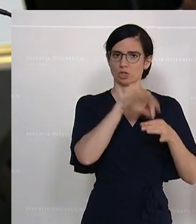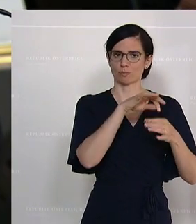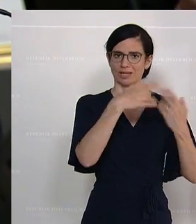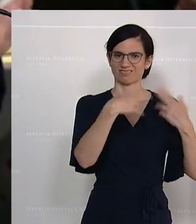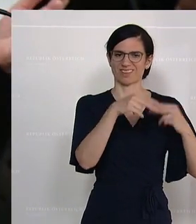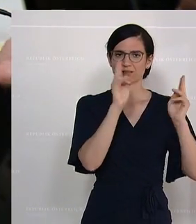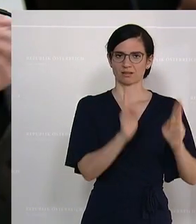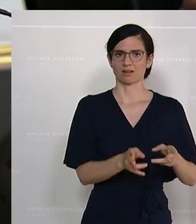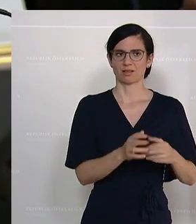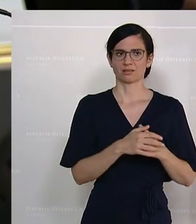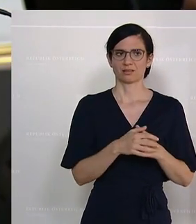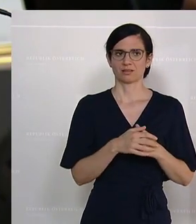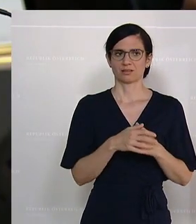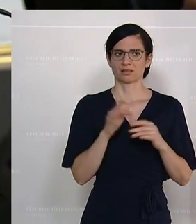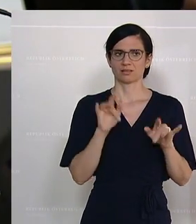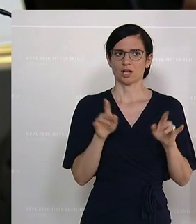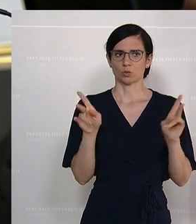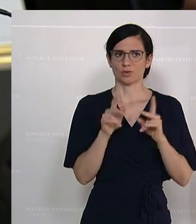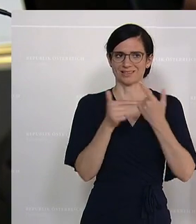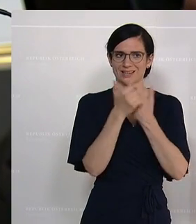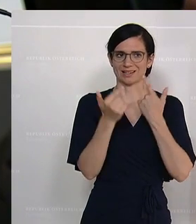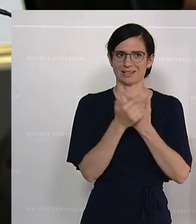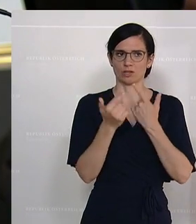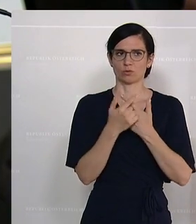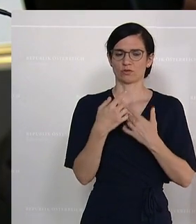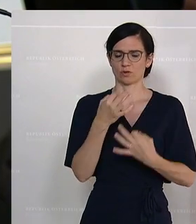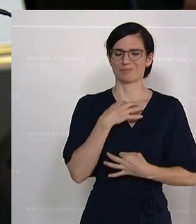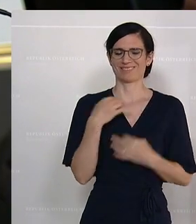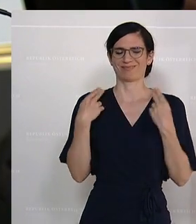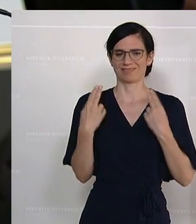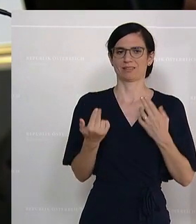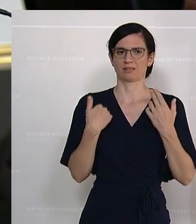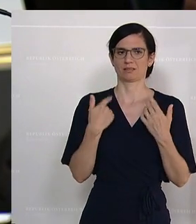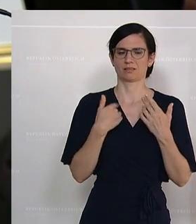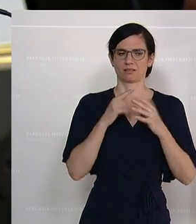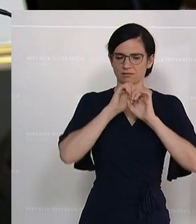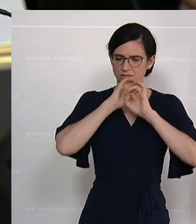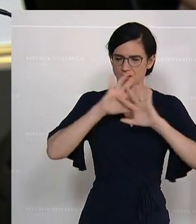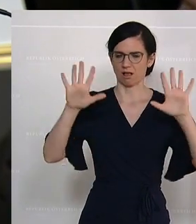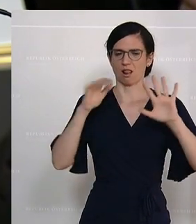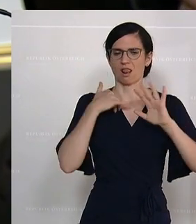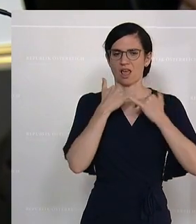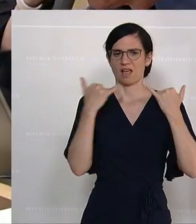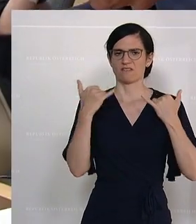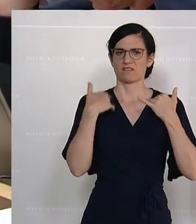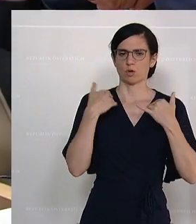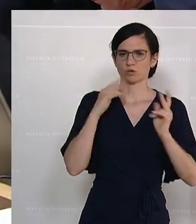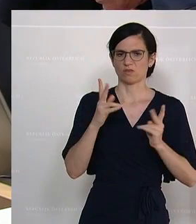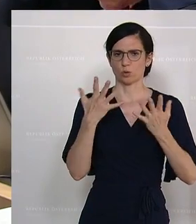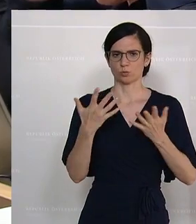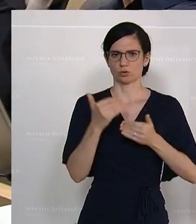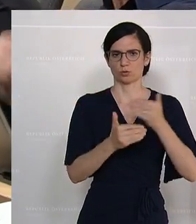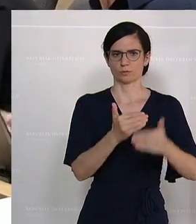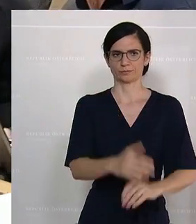verfügung ich hoffe sie entschuldigen den kurzen exkurs aber mir ist es ein anliegen in sie auch direkt hier über unsere überlegungen in diesem zusammenhang